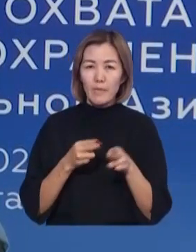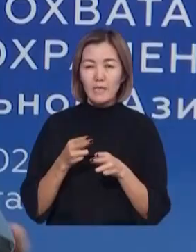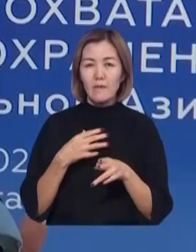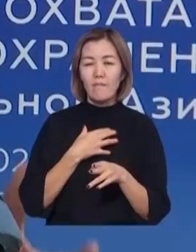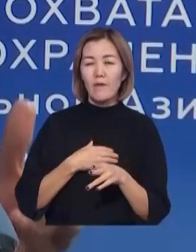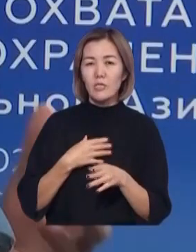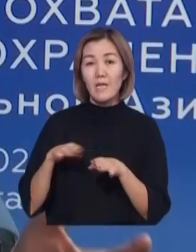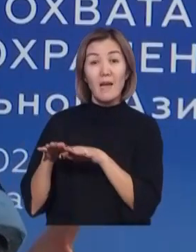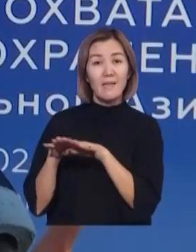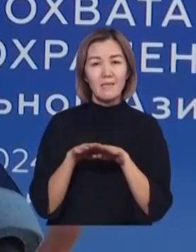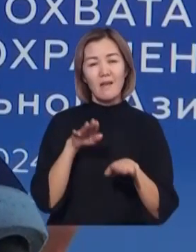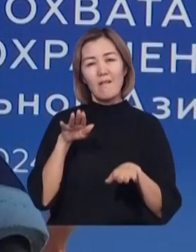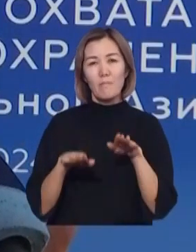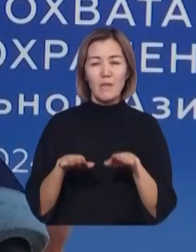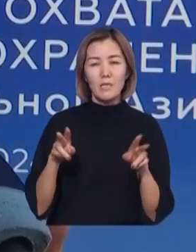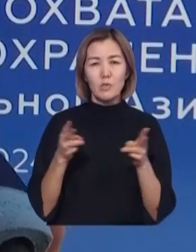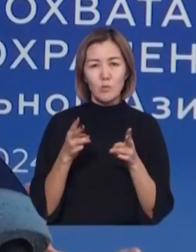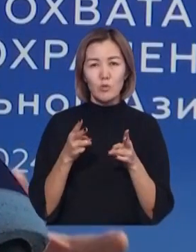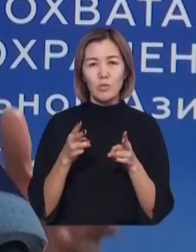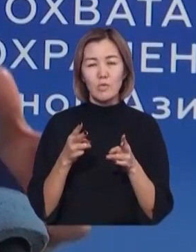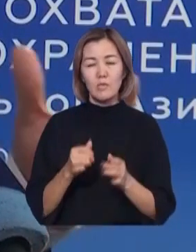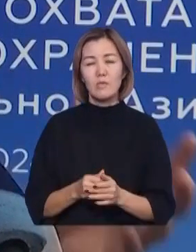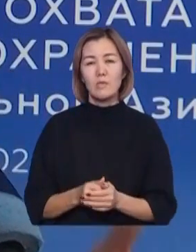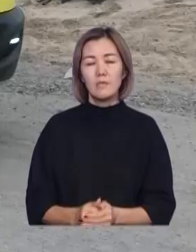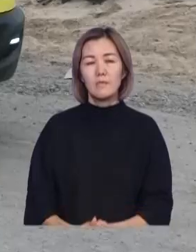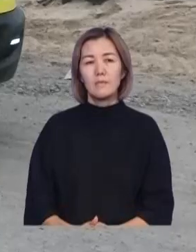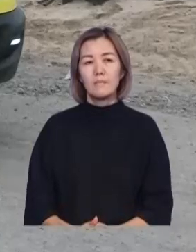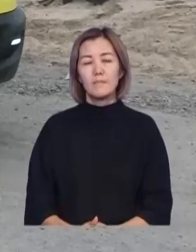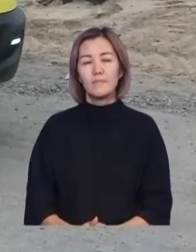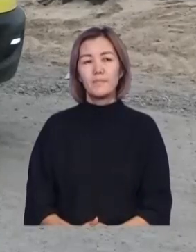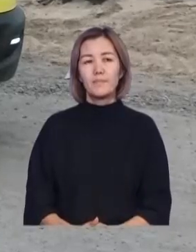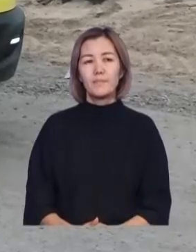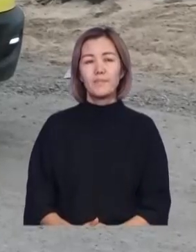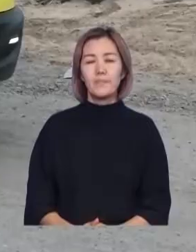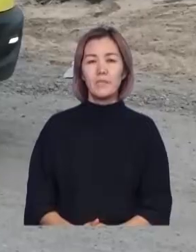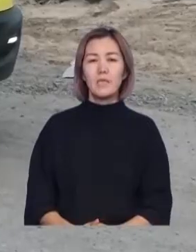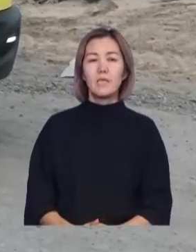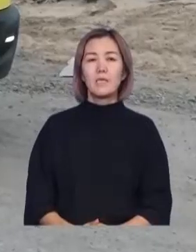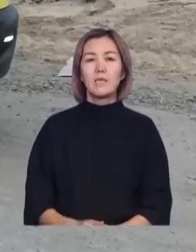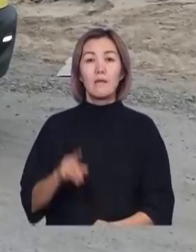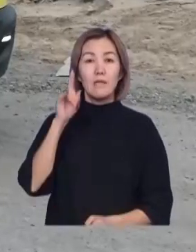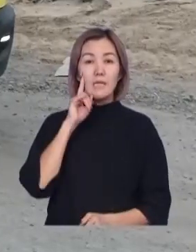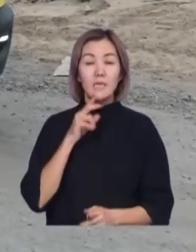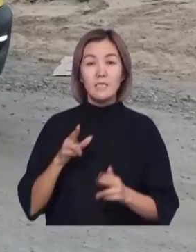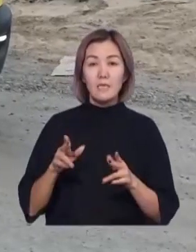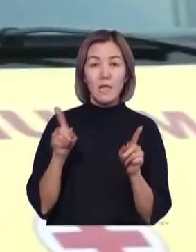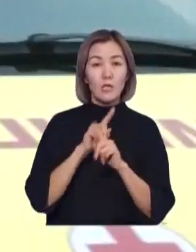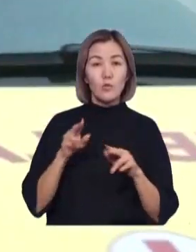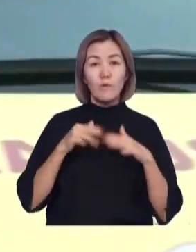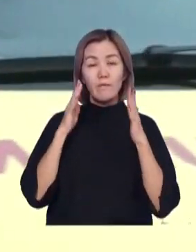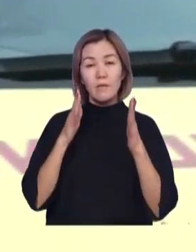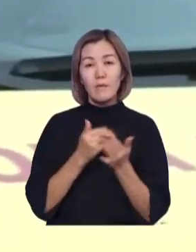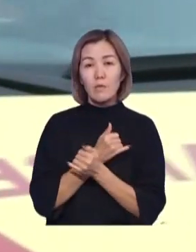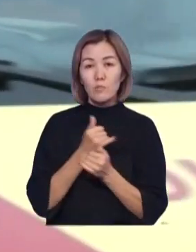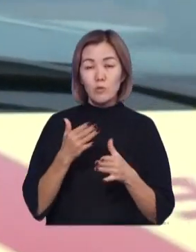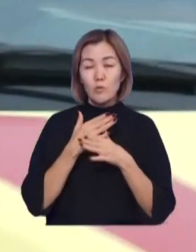важно одинаково поддерживать баланс в обоих направлениях по словам специалистов Казахстан уделяет особое внимание оказанию